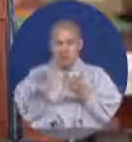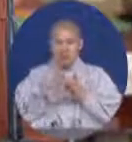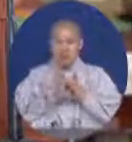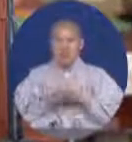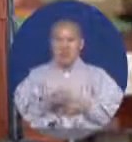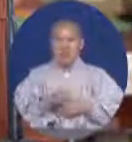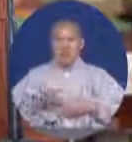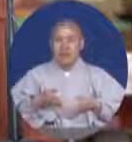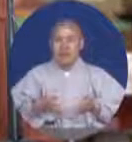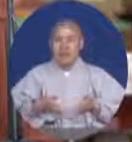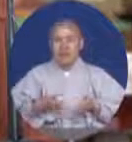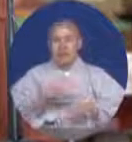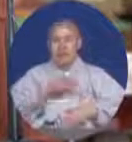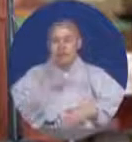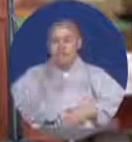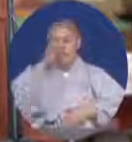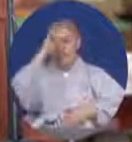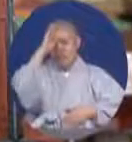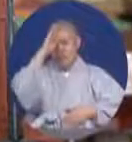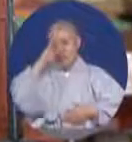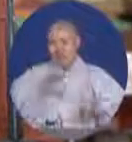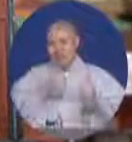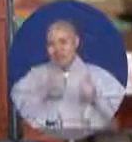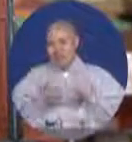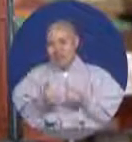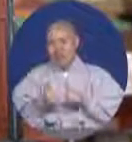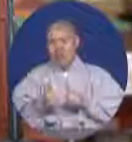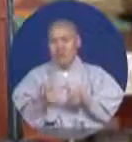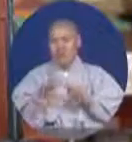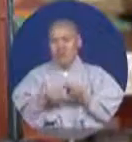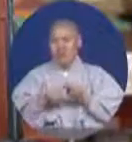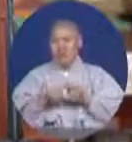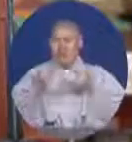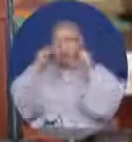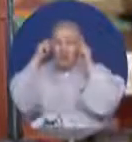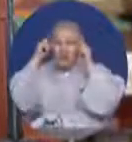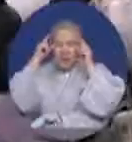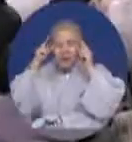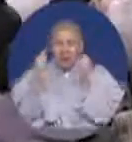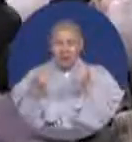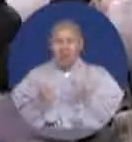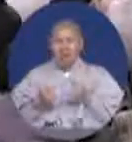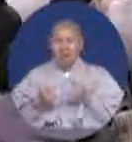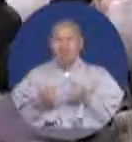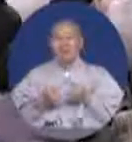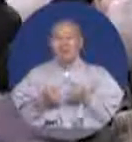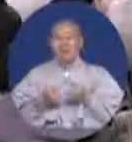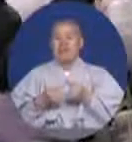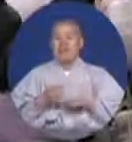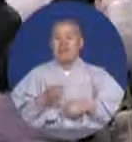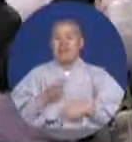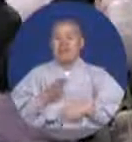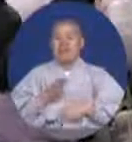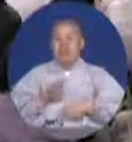그대로 해탈장이요. 부처님이 그걸 깨달으신 거예요. 생로병사 떠나서 해탈이